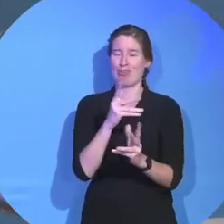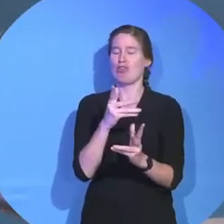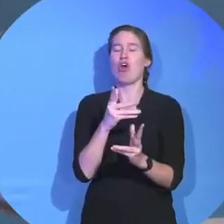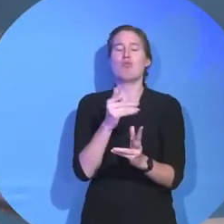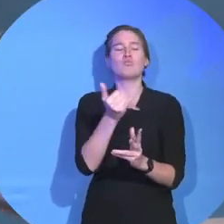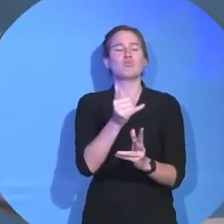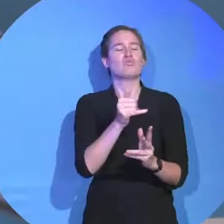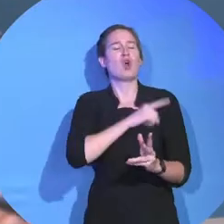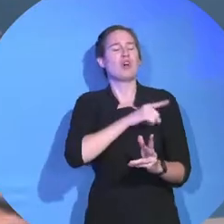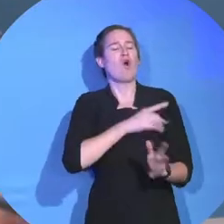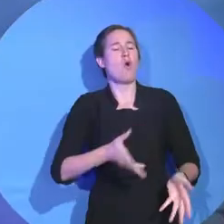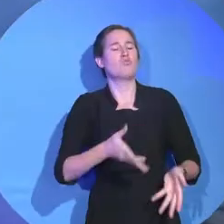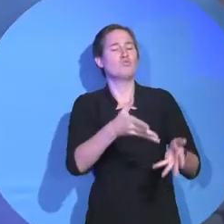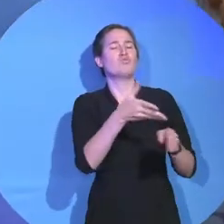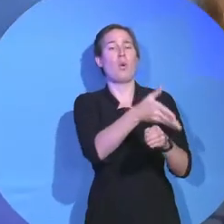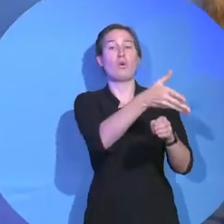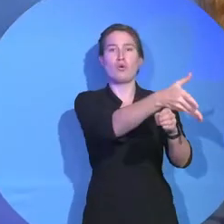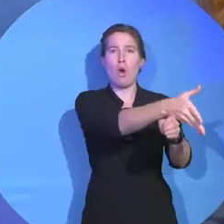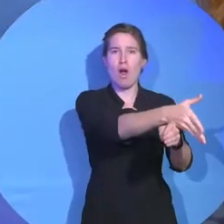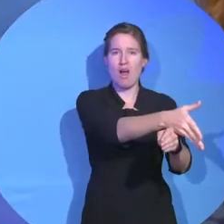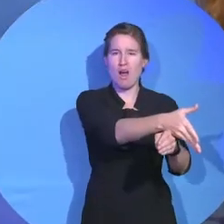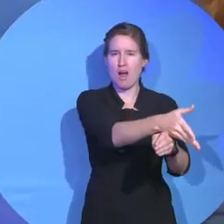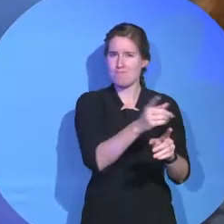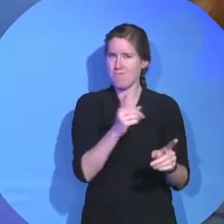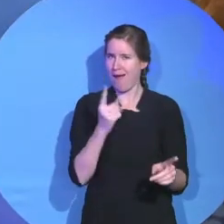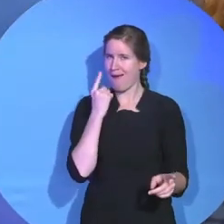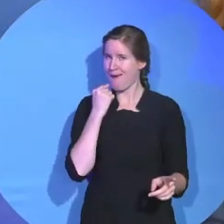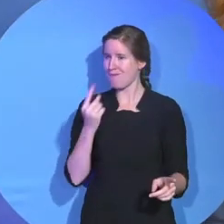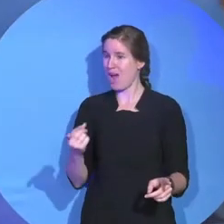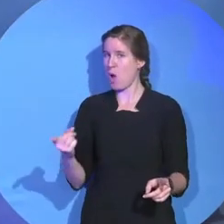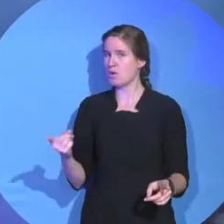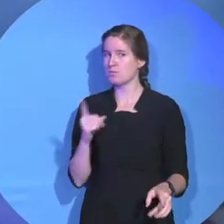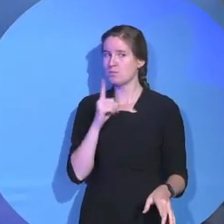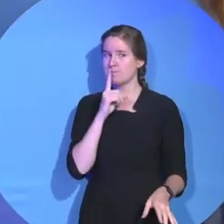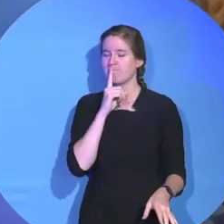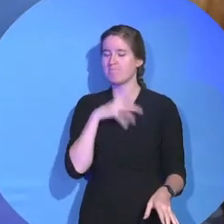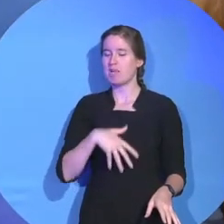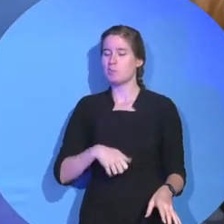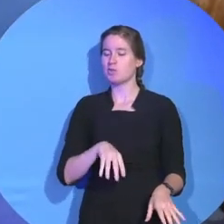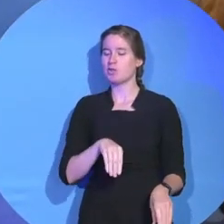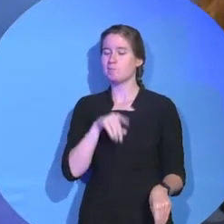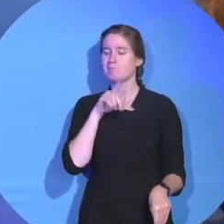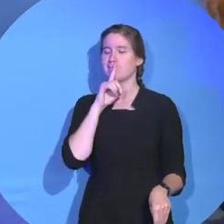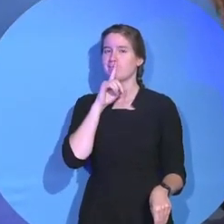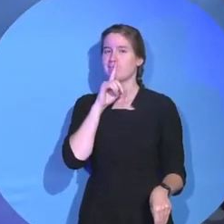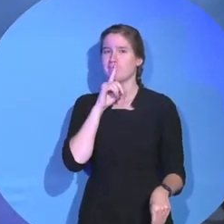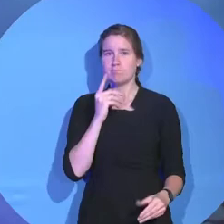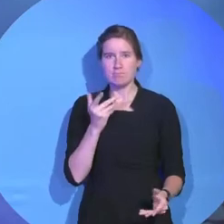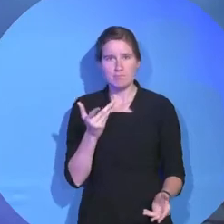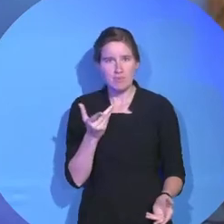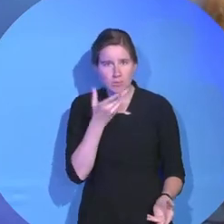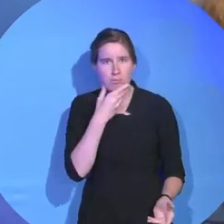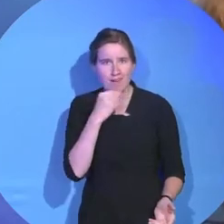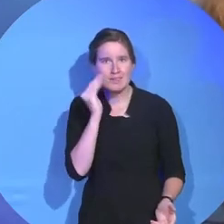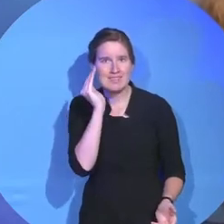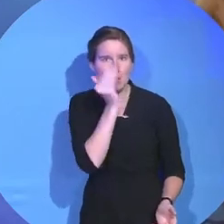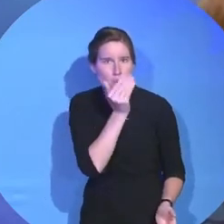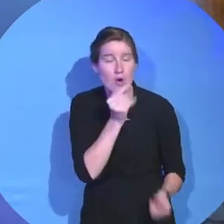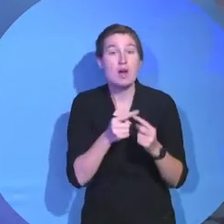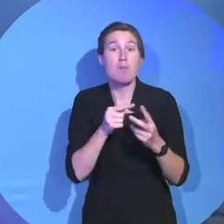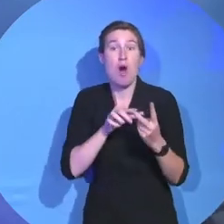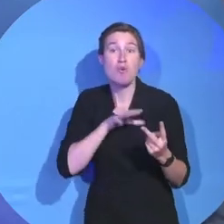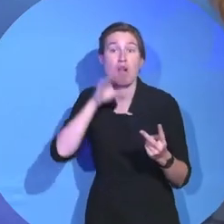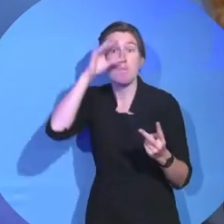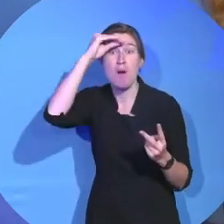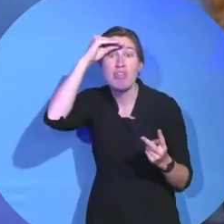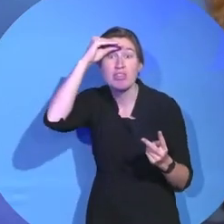worden. Nou, het feit dat vrouwen zwijgen, dat is één taboe. Maar de rol van mannen in ongewenste zwangerschappen is ook een